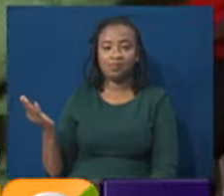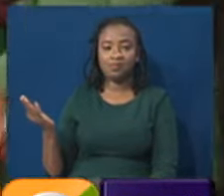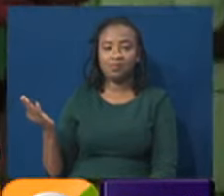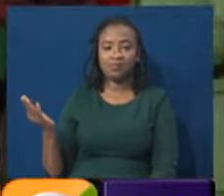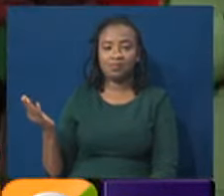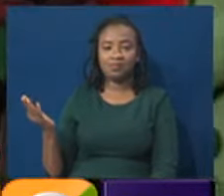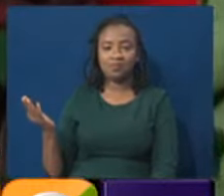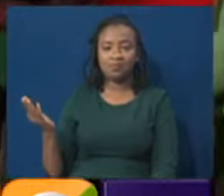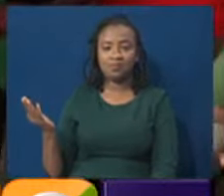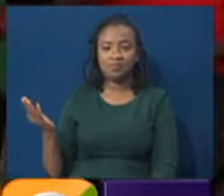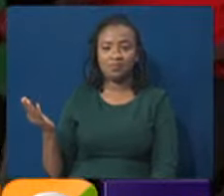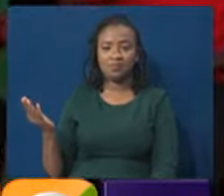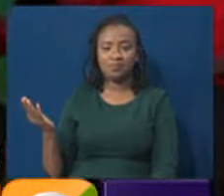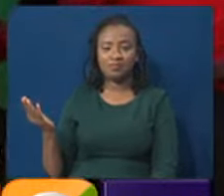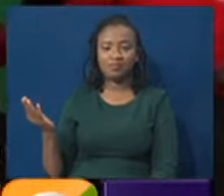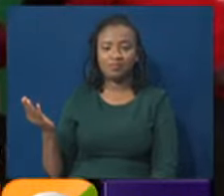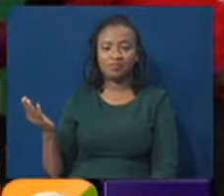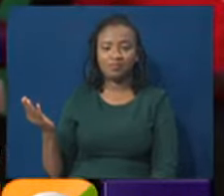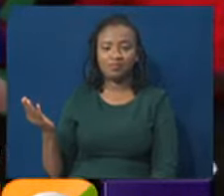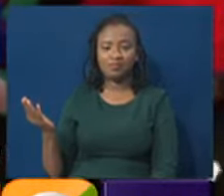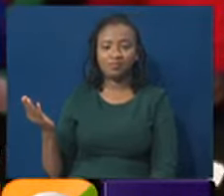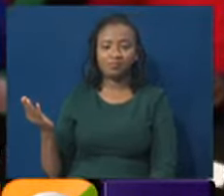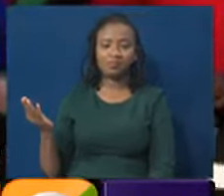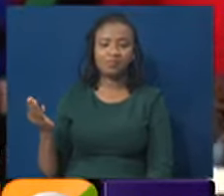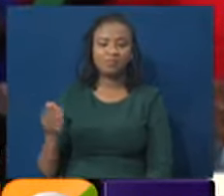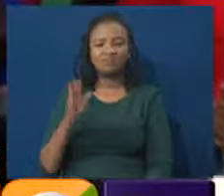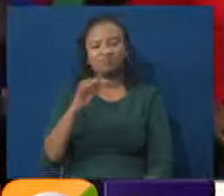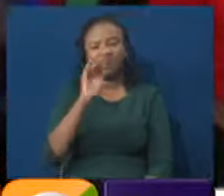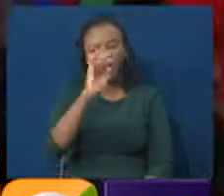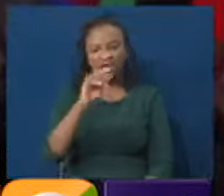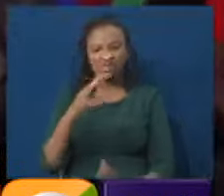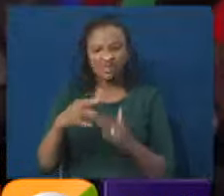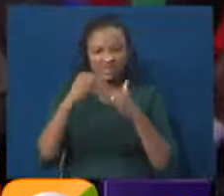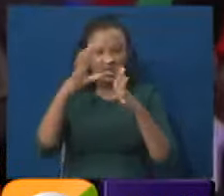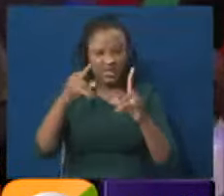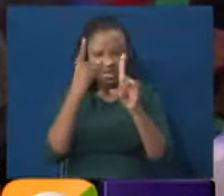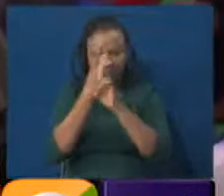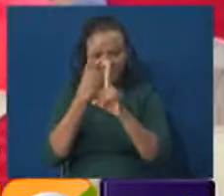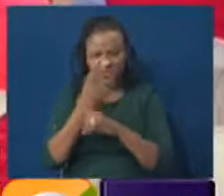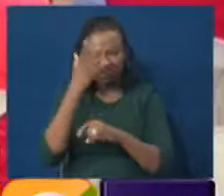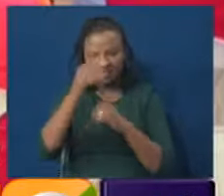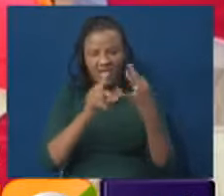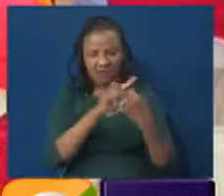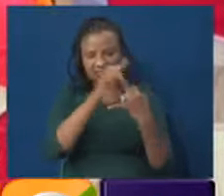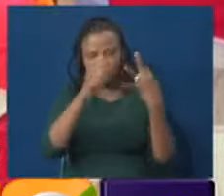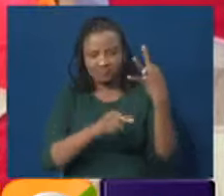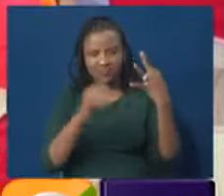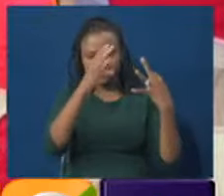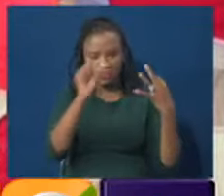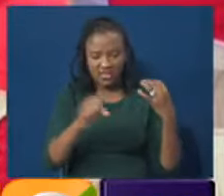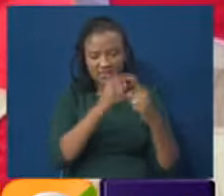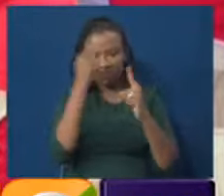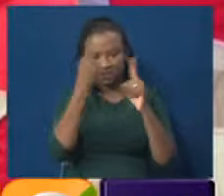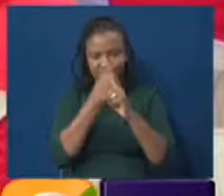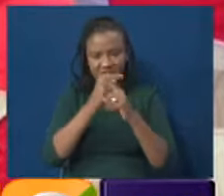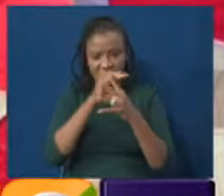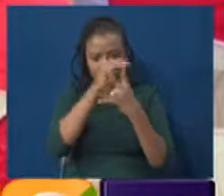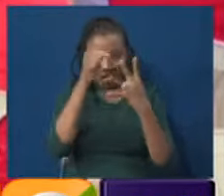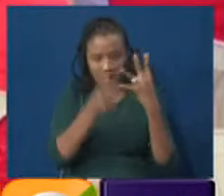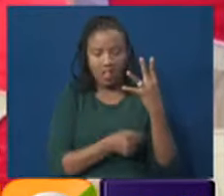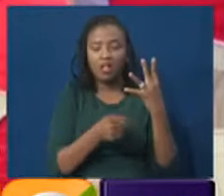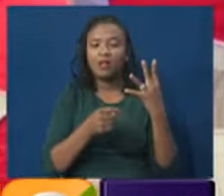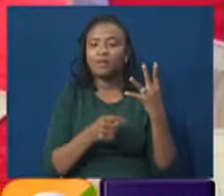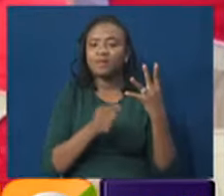sana. Mheshimi wa viongozi ambao wako studio, tukiongozwa na mawaziri, wamesema ya kwamba